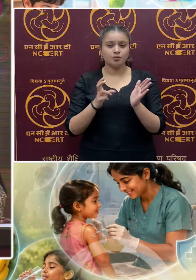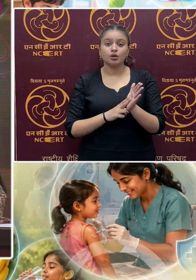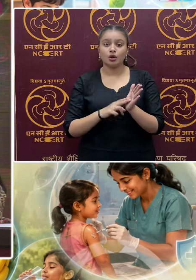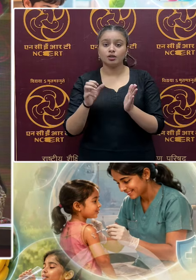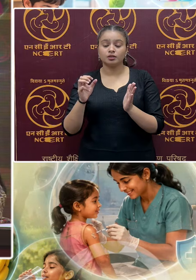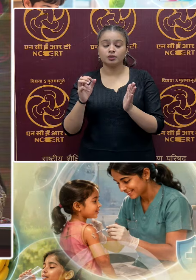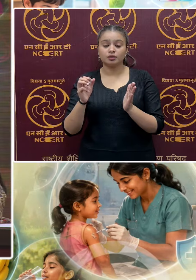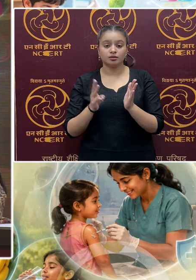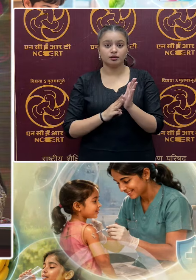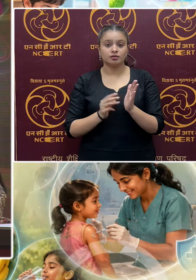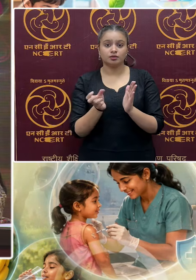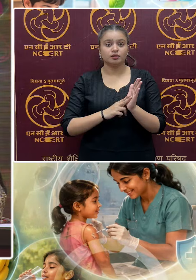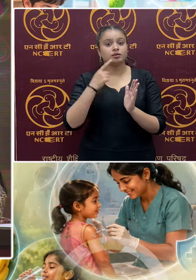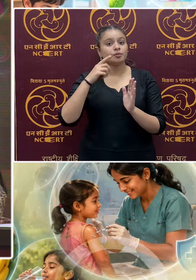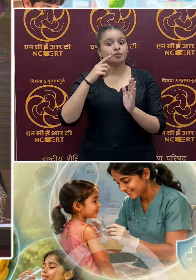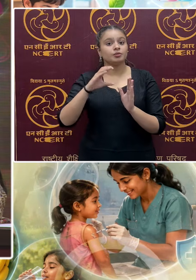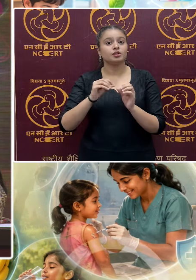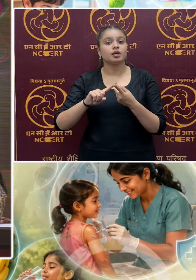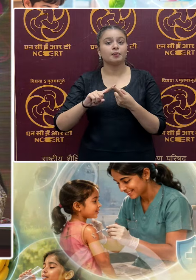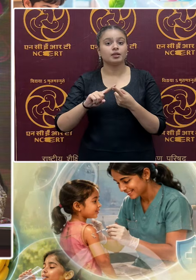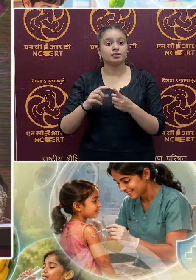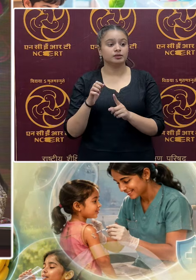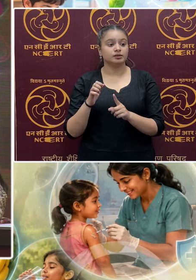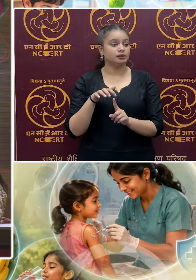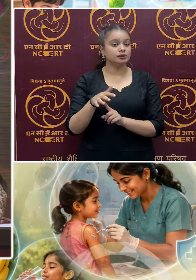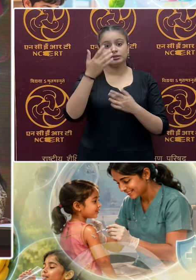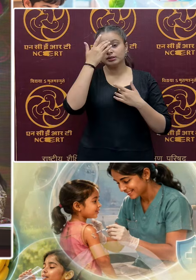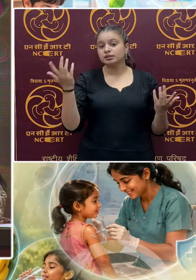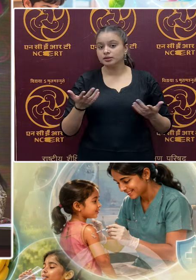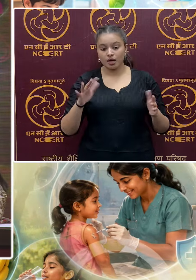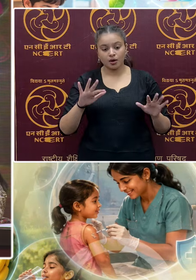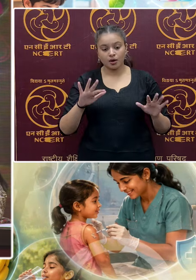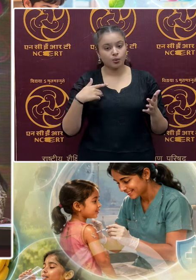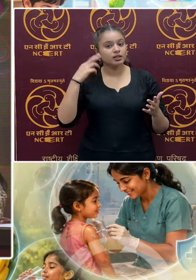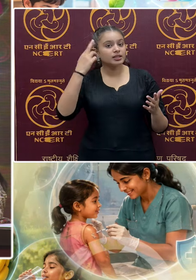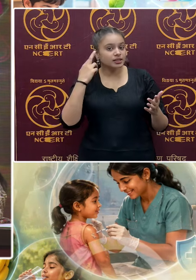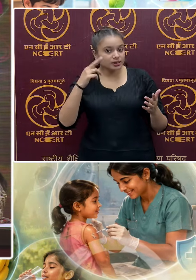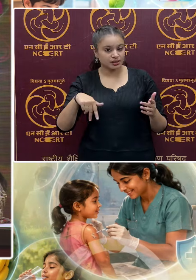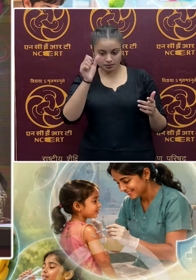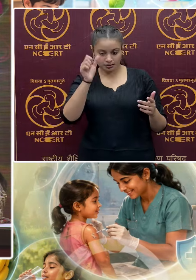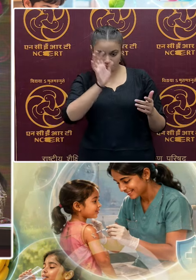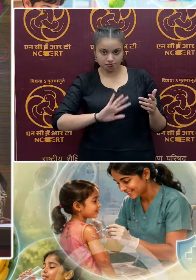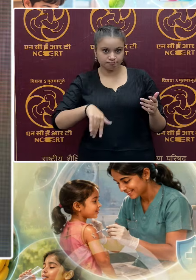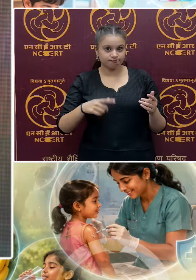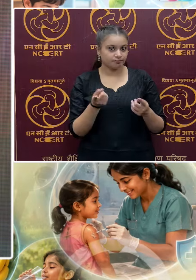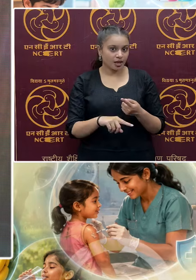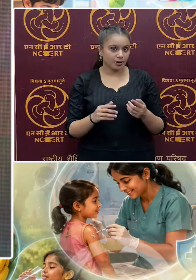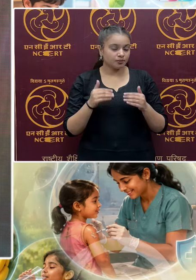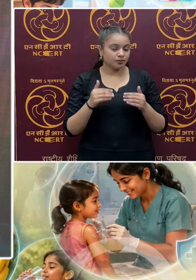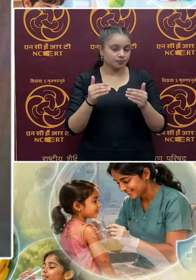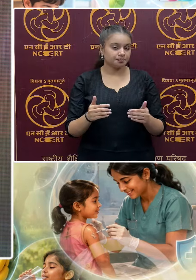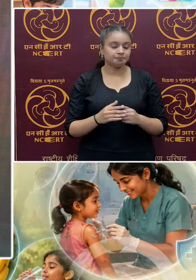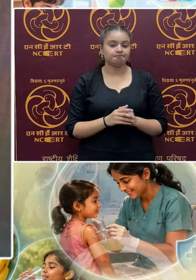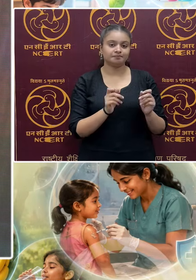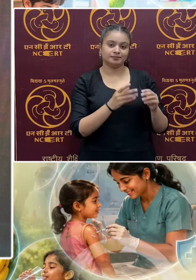are non-communicable diseases, and also what are the causes in India? Correct. So thank you for